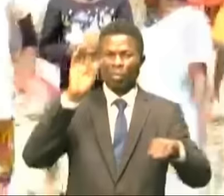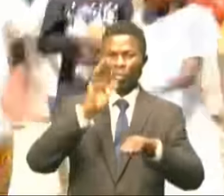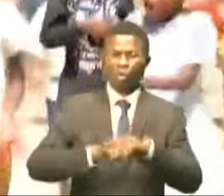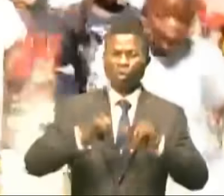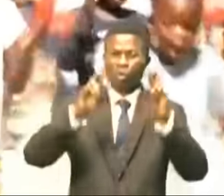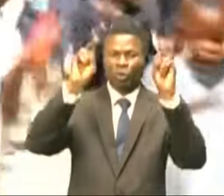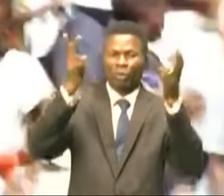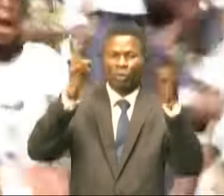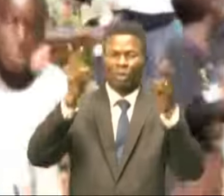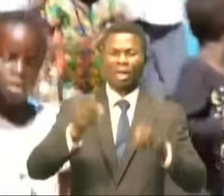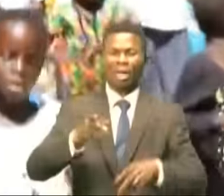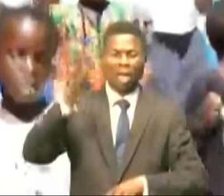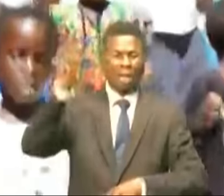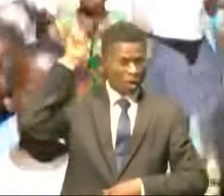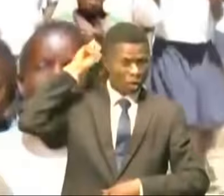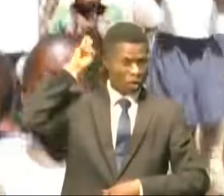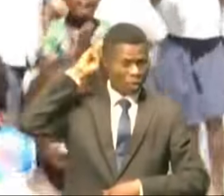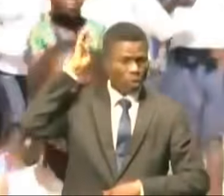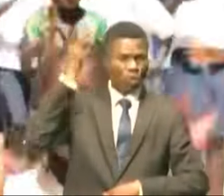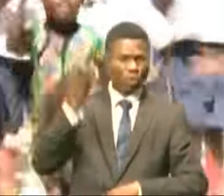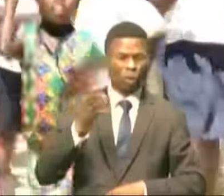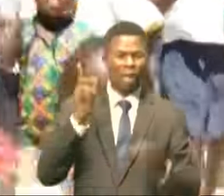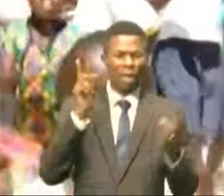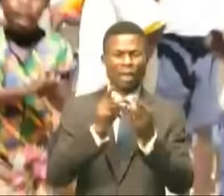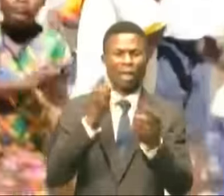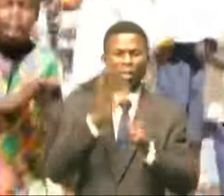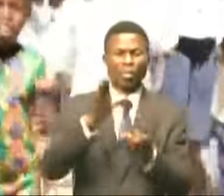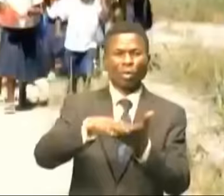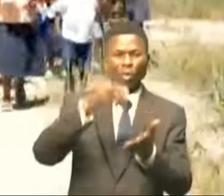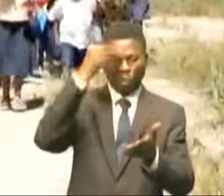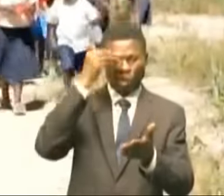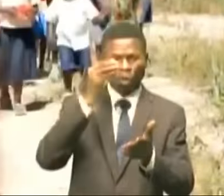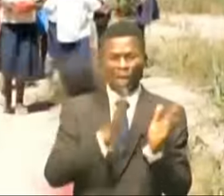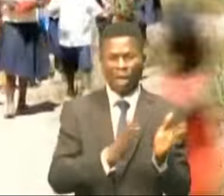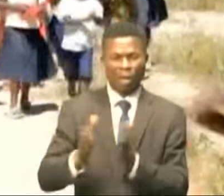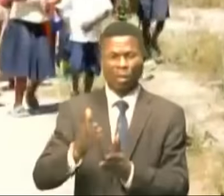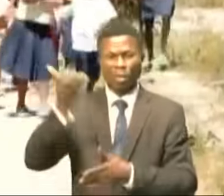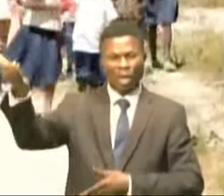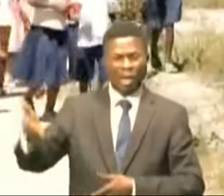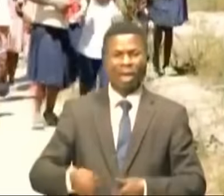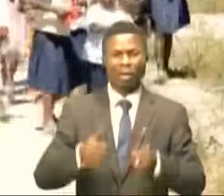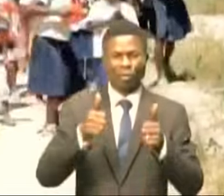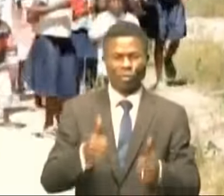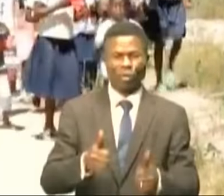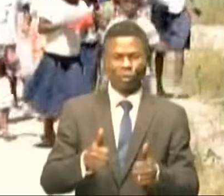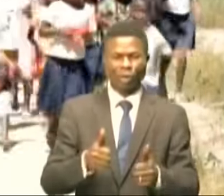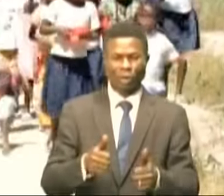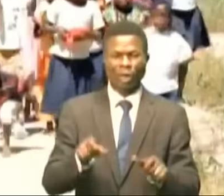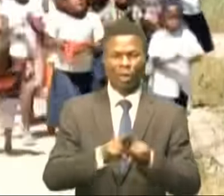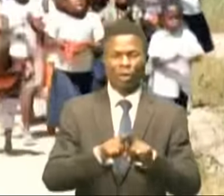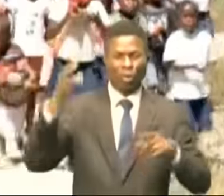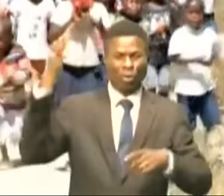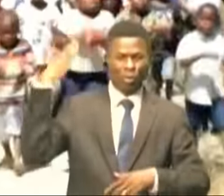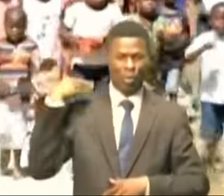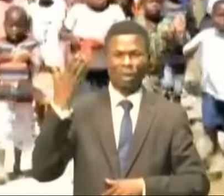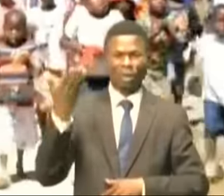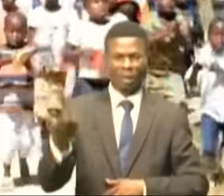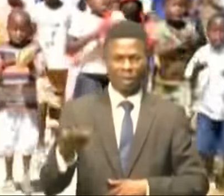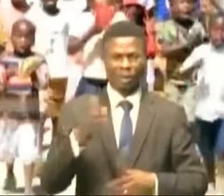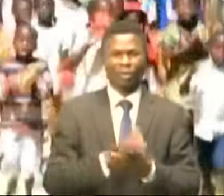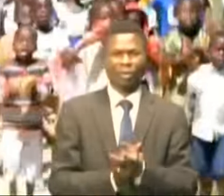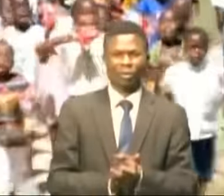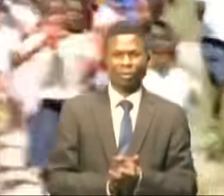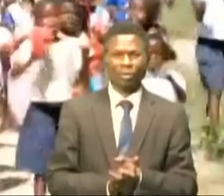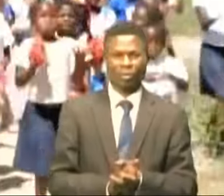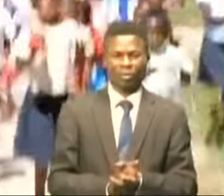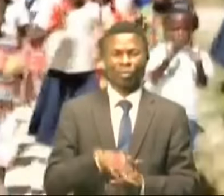village, Madame le chef secteur a croisé un nombre d'élèves bien rangés pour lui réserver un accueil digne de ses fonctions.